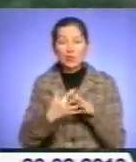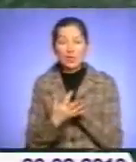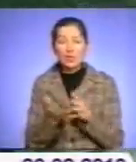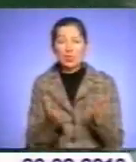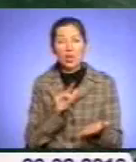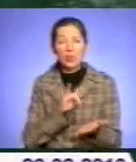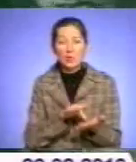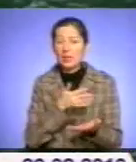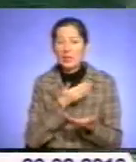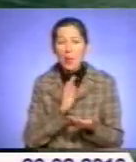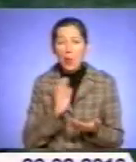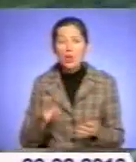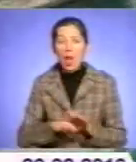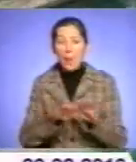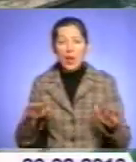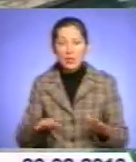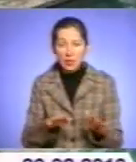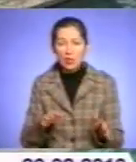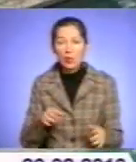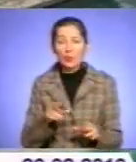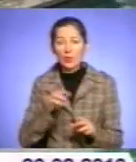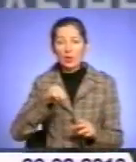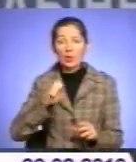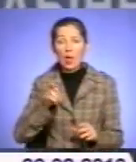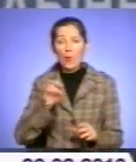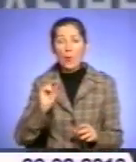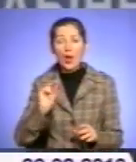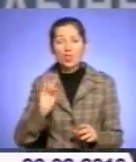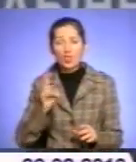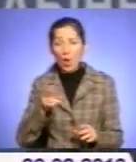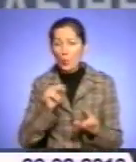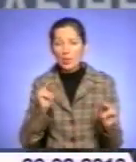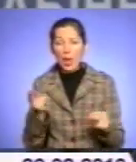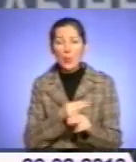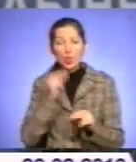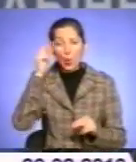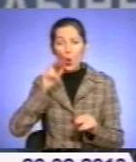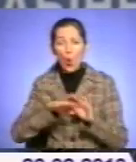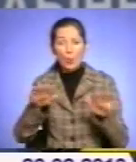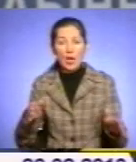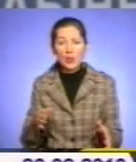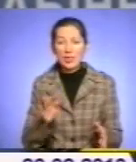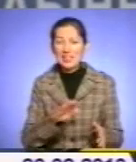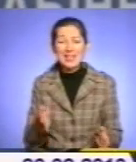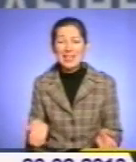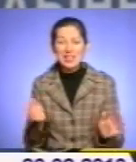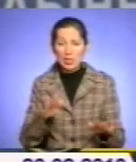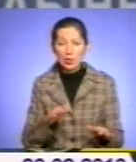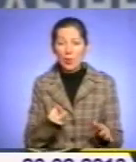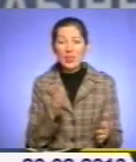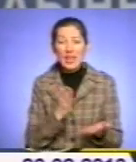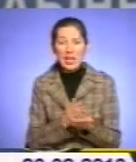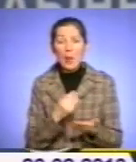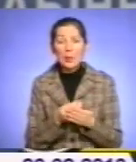обіцяє, без уроку плавання діти не залишаться. Там, де є матеріальна база, ми будемо її максимально